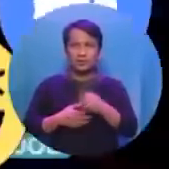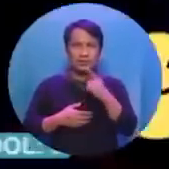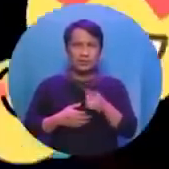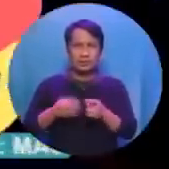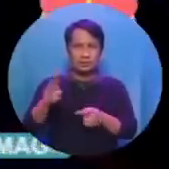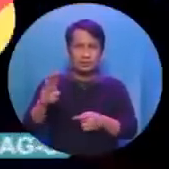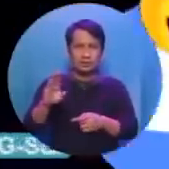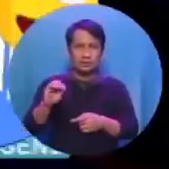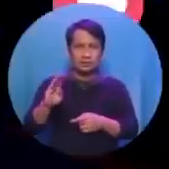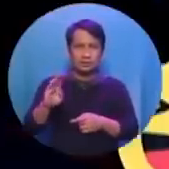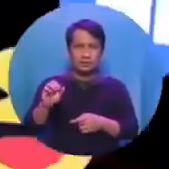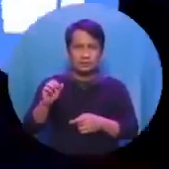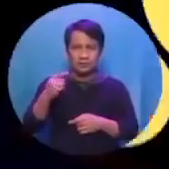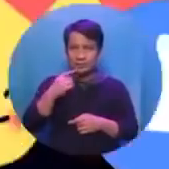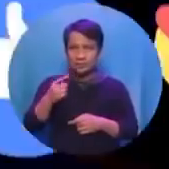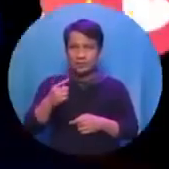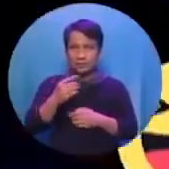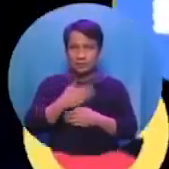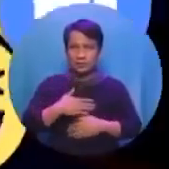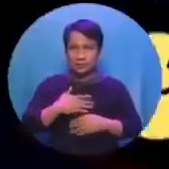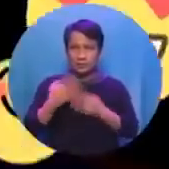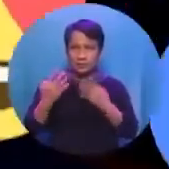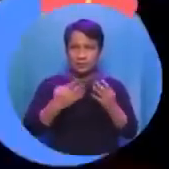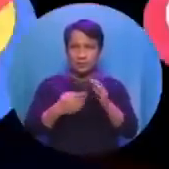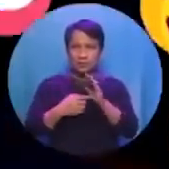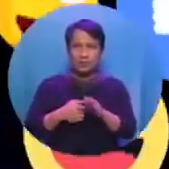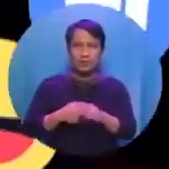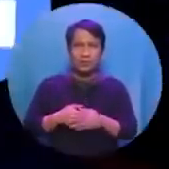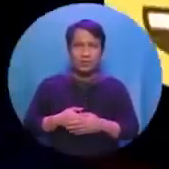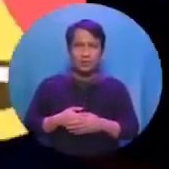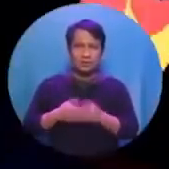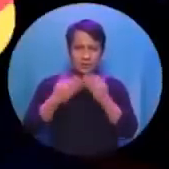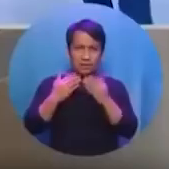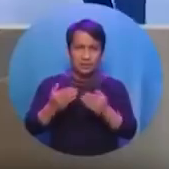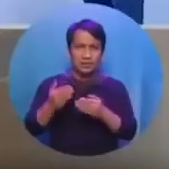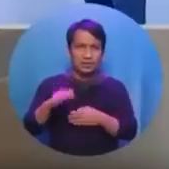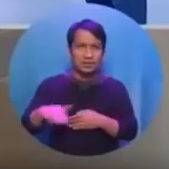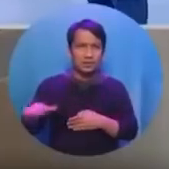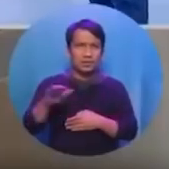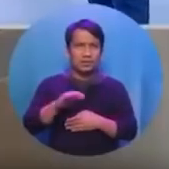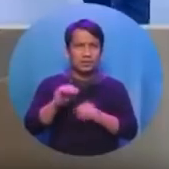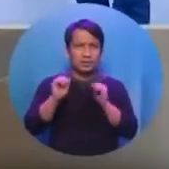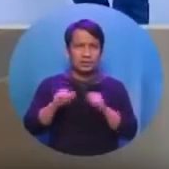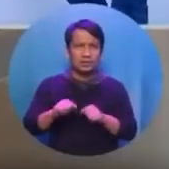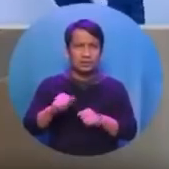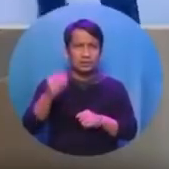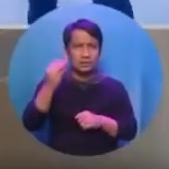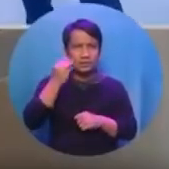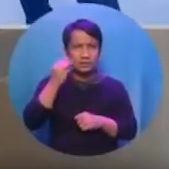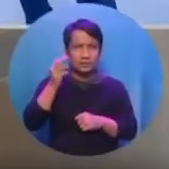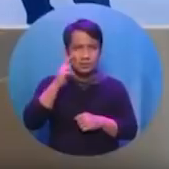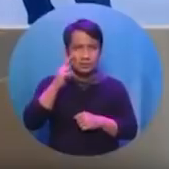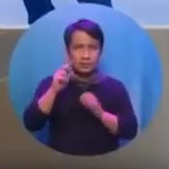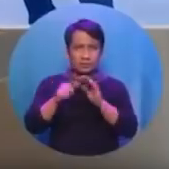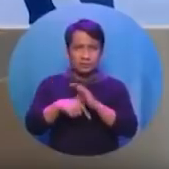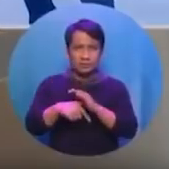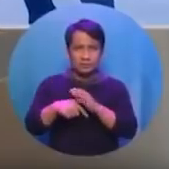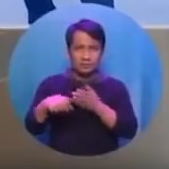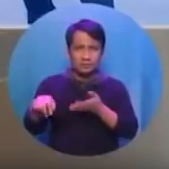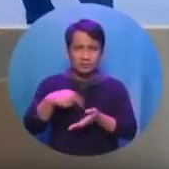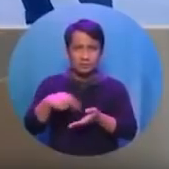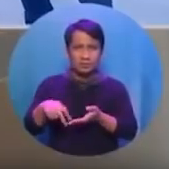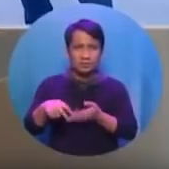De La Cruz. Wow, happy birthday po. Salamat MJ at saka Kang Marks. Mamaya, sasaya ulit